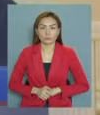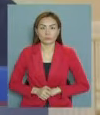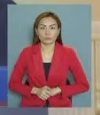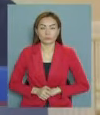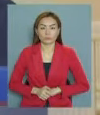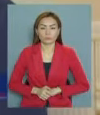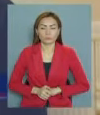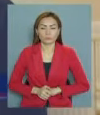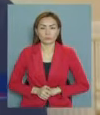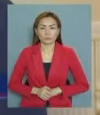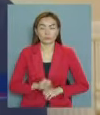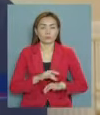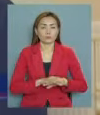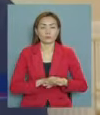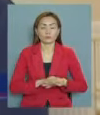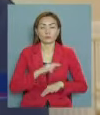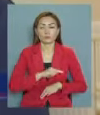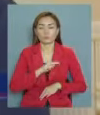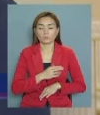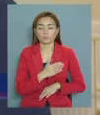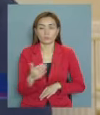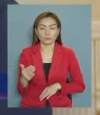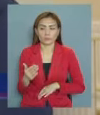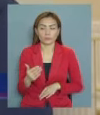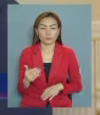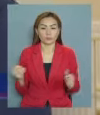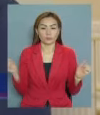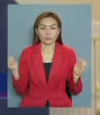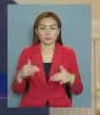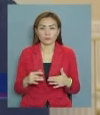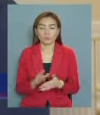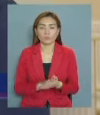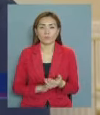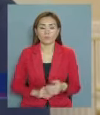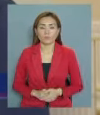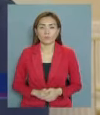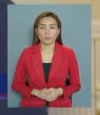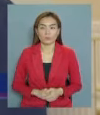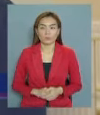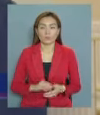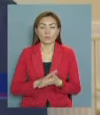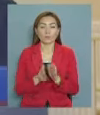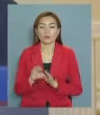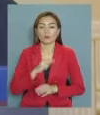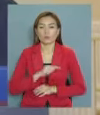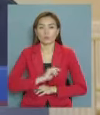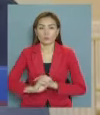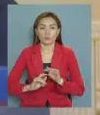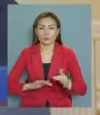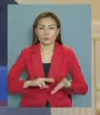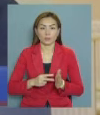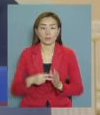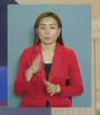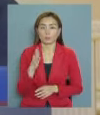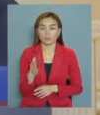Бұл жерде қаржы саласы қызметкерлерін басын бір арнаға жинап, осындай іс-шара ұйымдастыруды қолға алғанбыз.